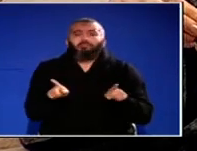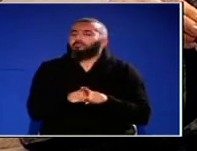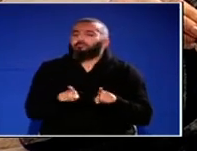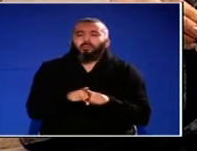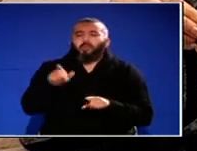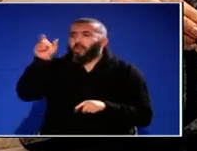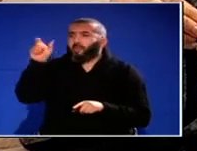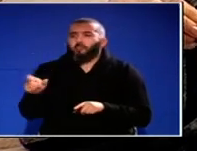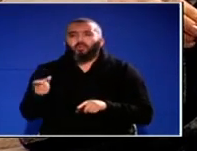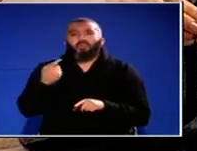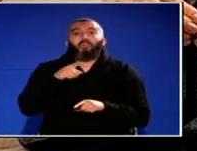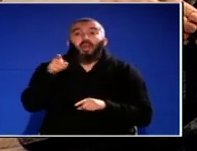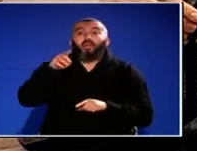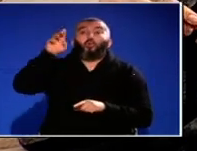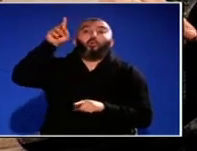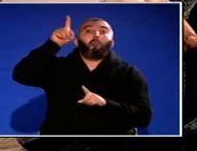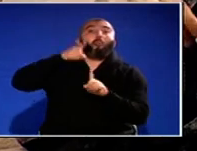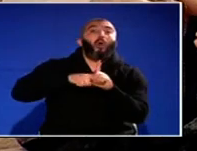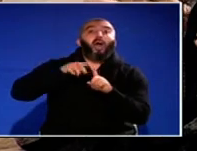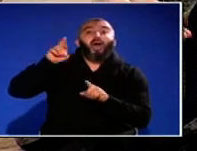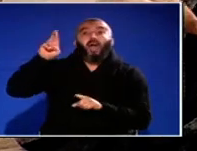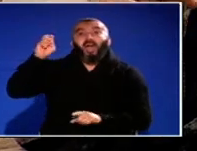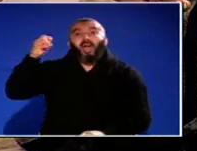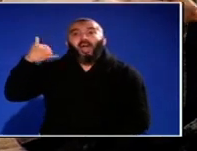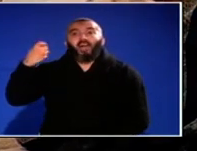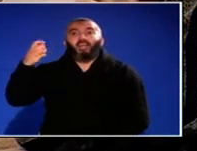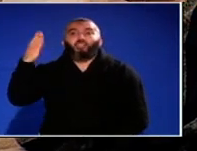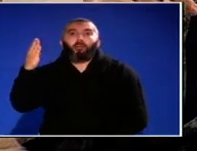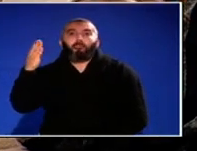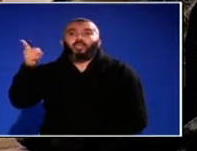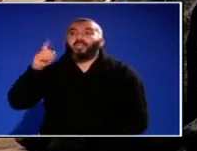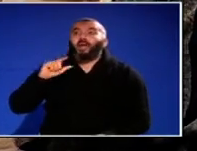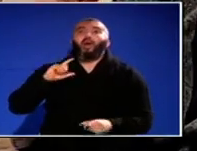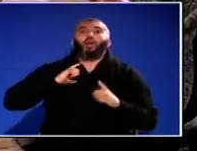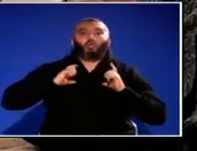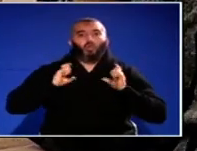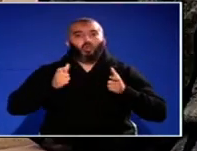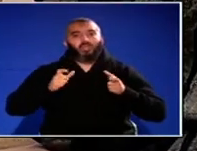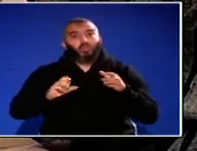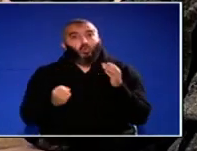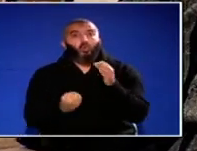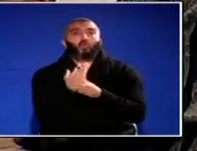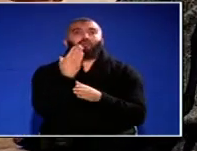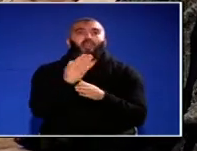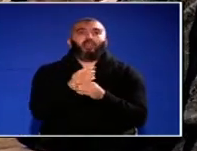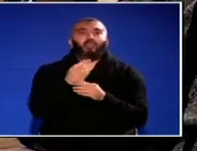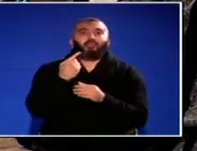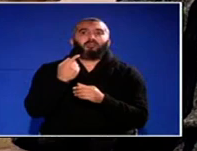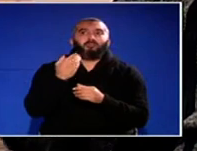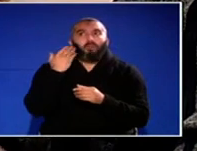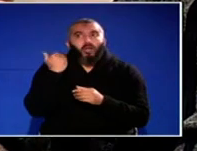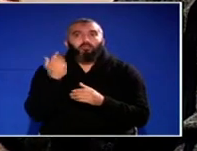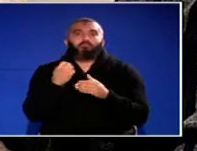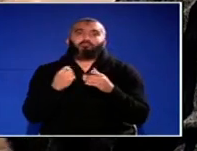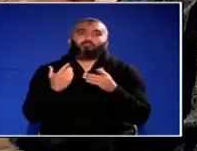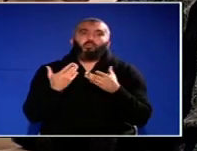الأشهر الحرم هي فرصة جديدة لهذا الإنسان لميلاد جديد، أقصد بالميلاد هنا